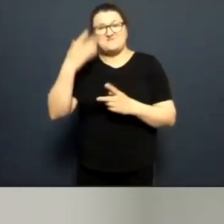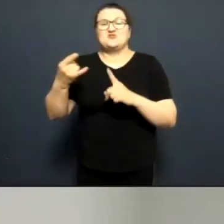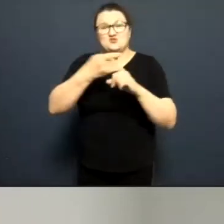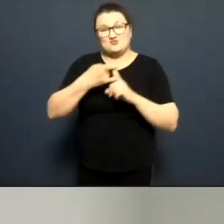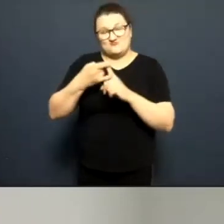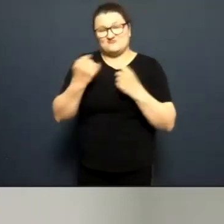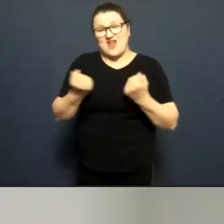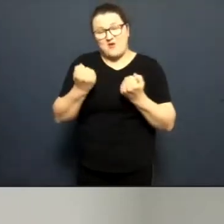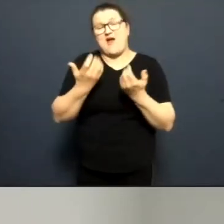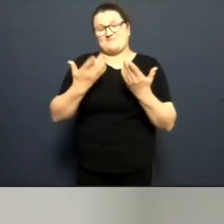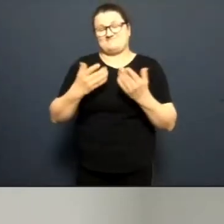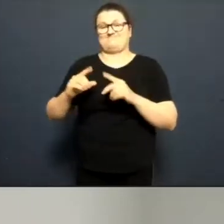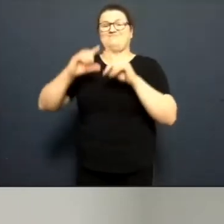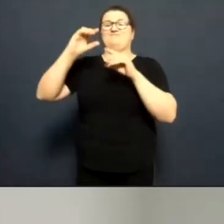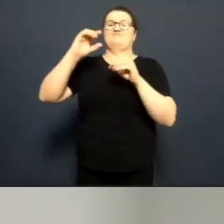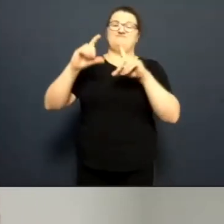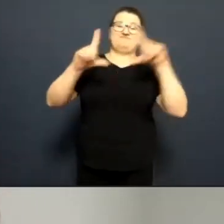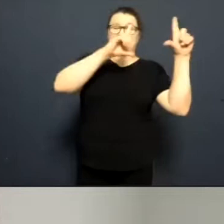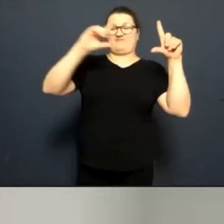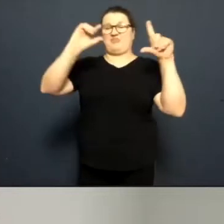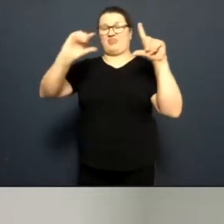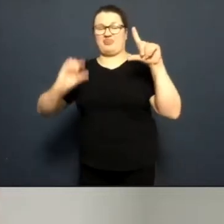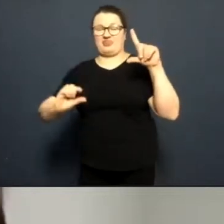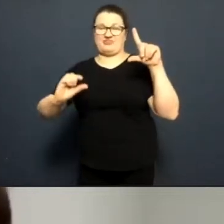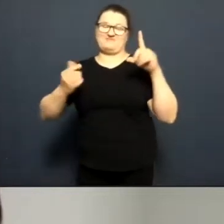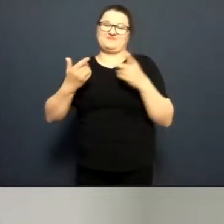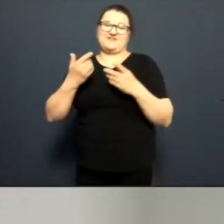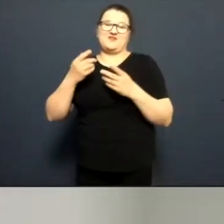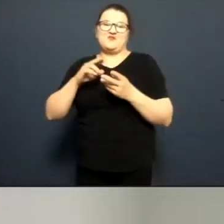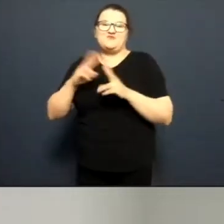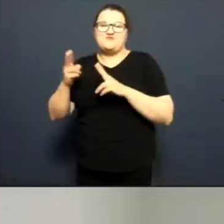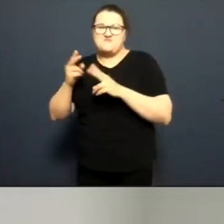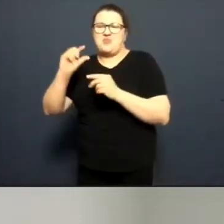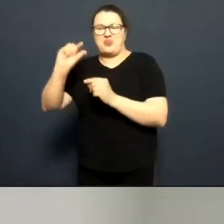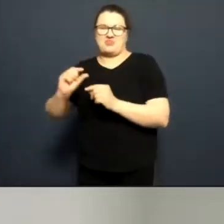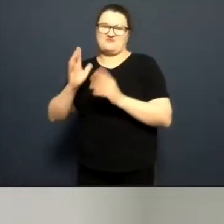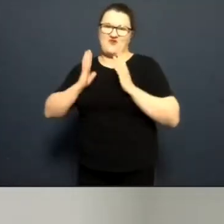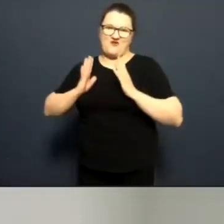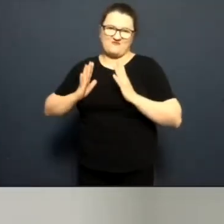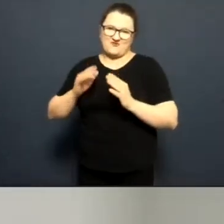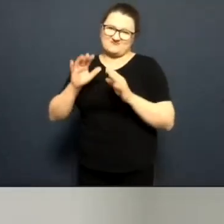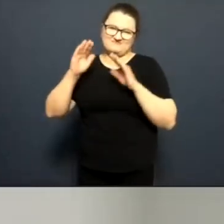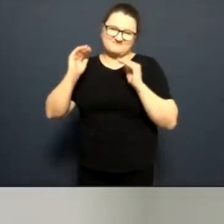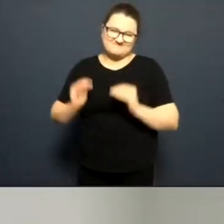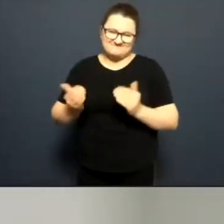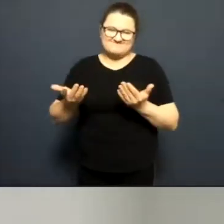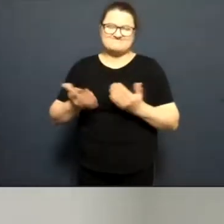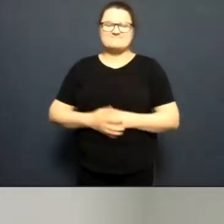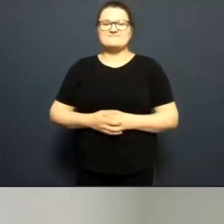tak działa niestety, że te okienka nam się trochę pozmniejszają i ten komfort będzie zdecydowanie niższy.